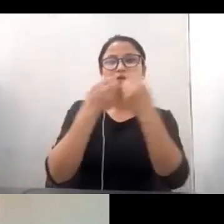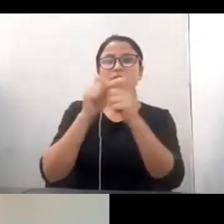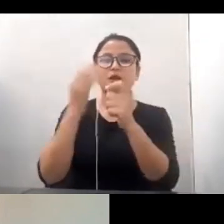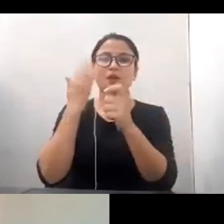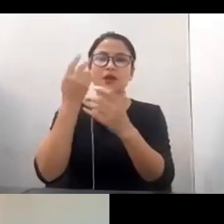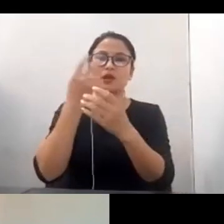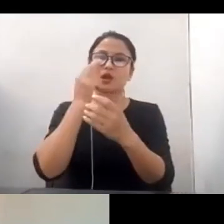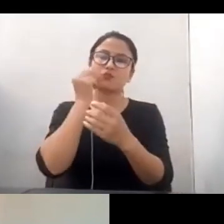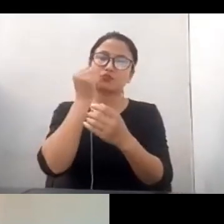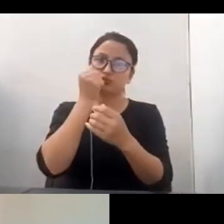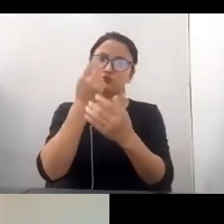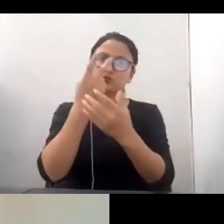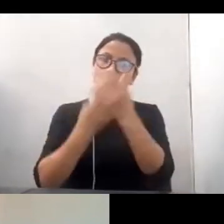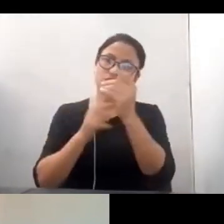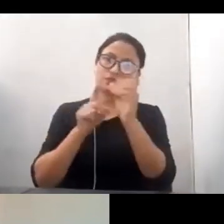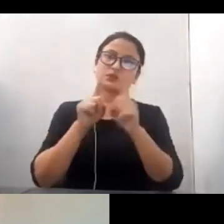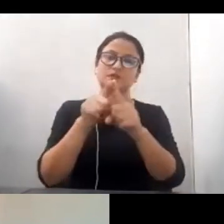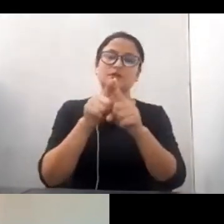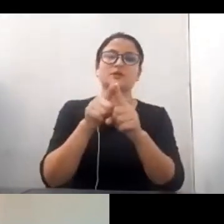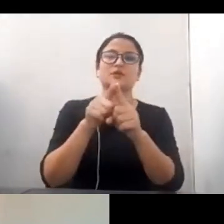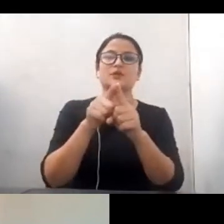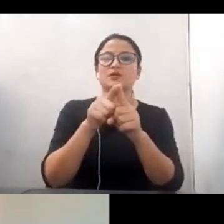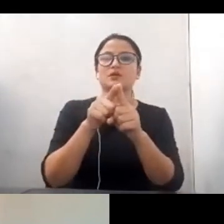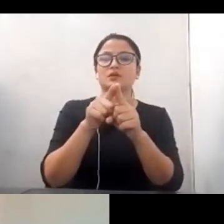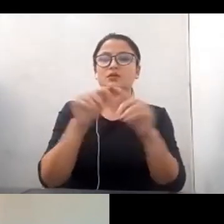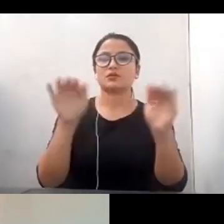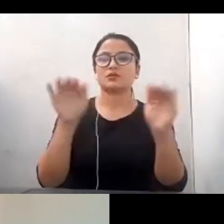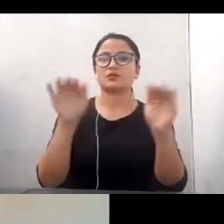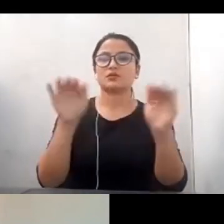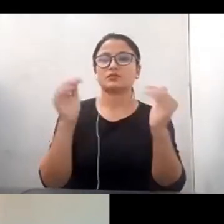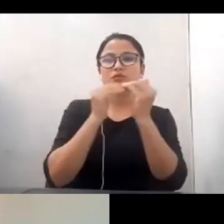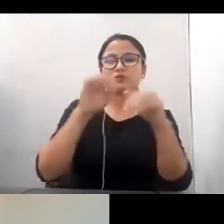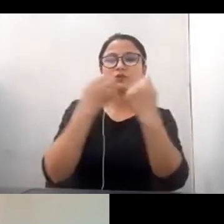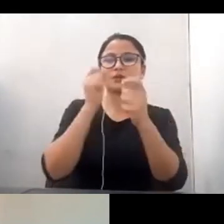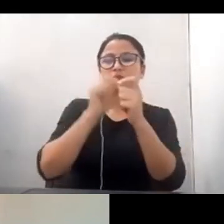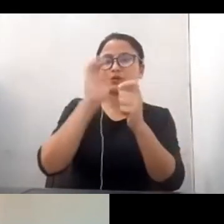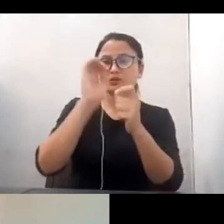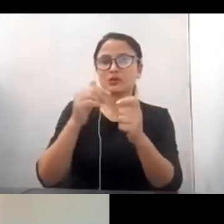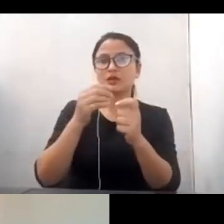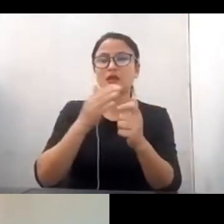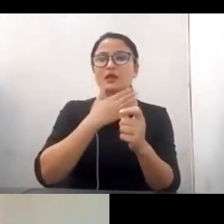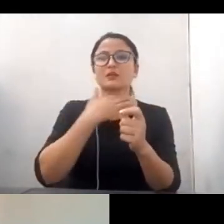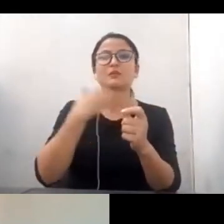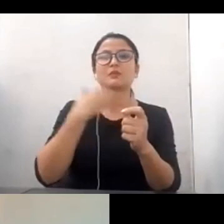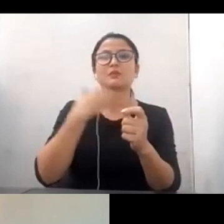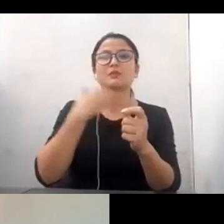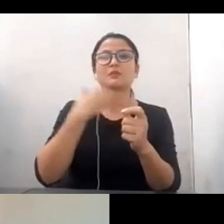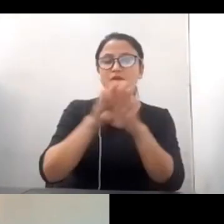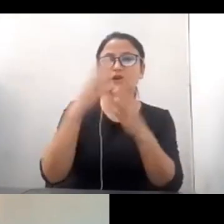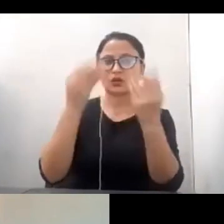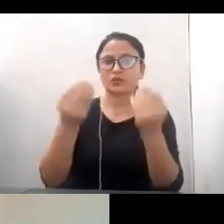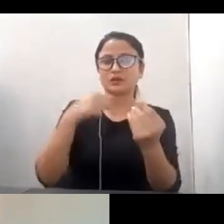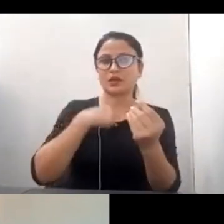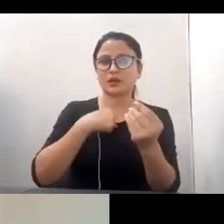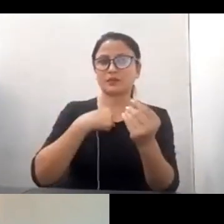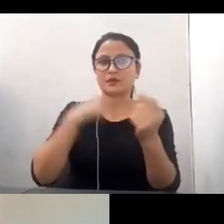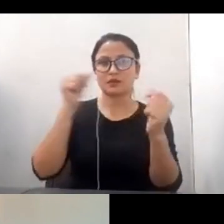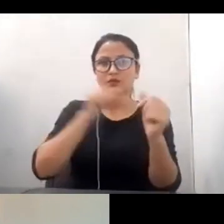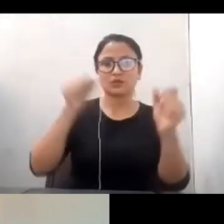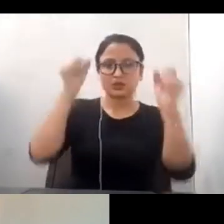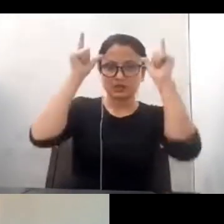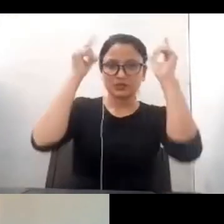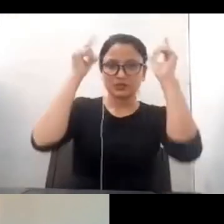अगाडि नबढेसम्म यो चाहिँ समतामूलक समाज निर्माण गर्न सकिँदैन र आत्महत्याका केसहरूलाई पनि कम्तीमा हामीले एवेरनेस कार्यक्रमहरू लगेर